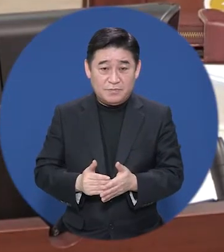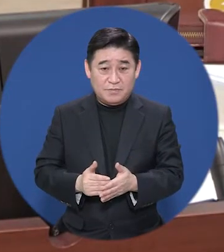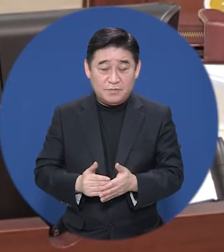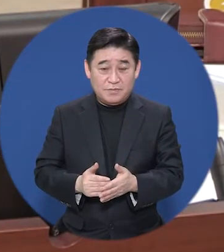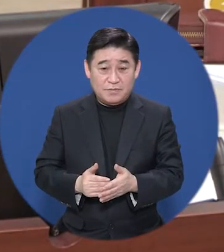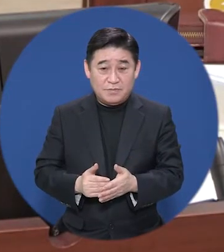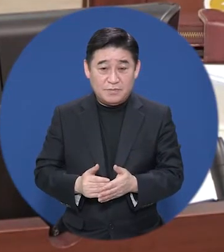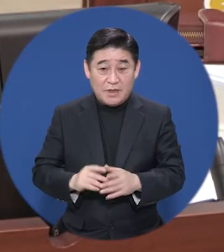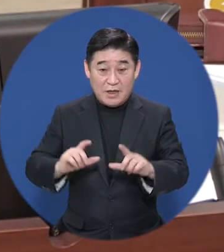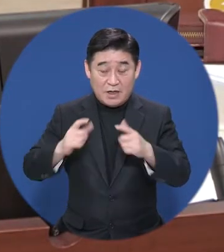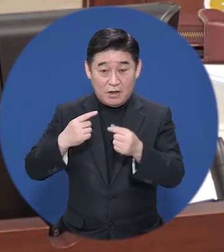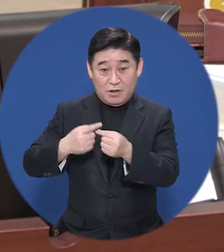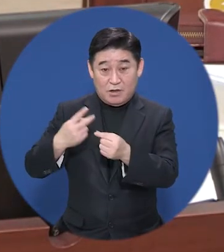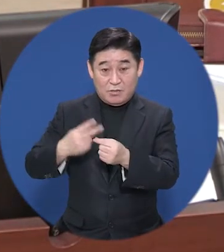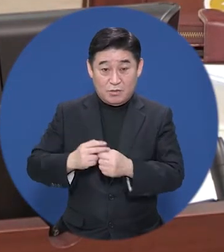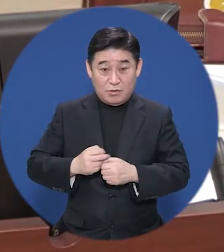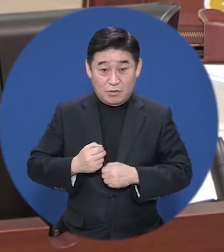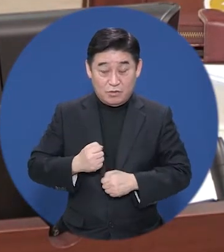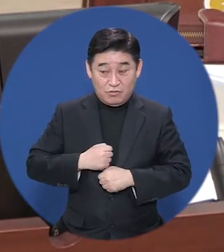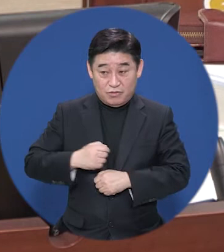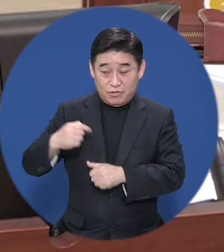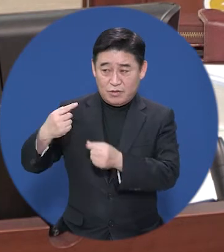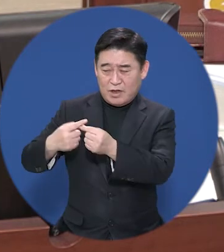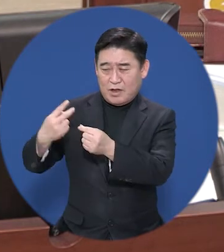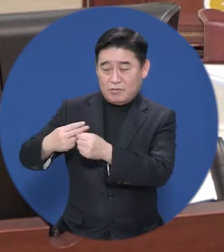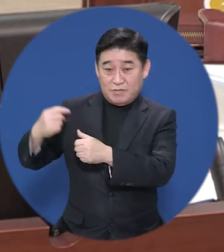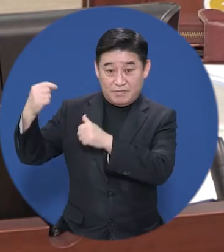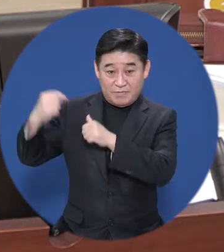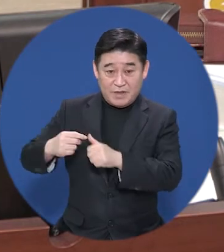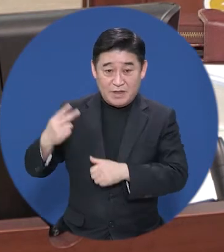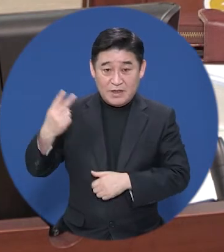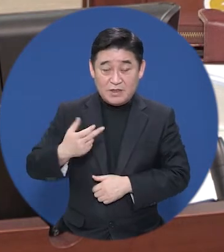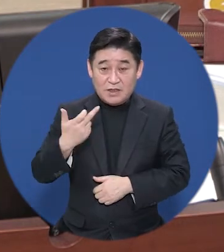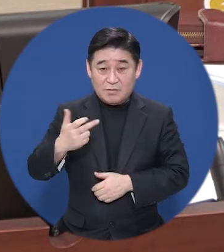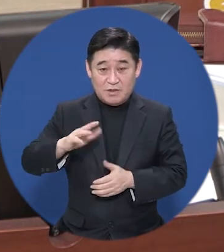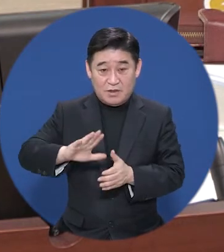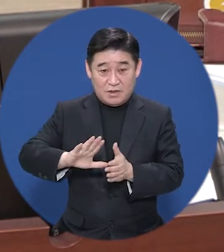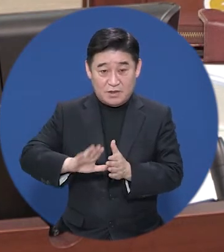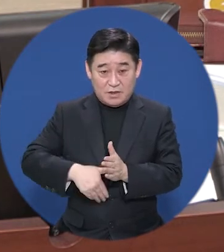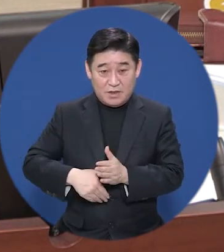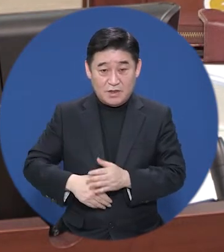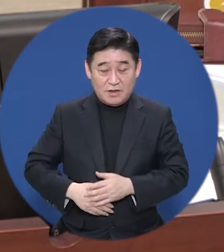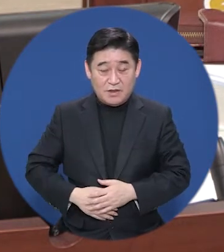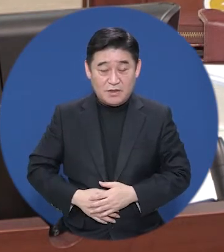경고를 두 번 받았고 주의처분을 두 번 받았어요. 그것도 2017년에